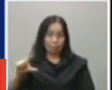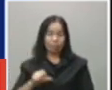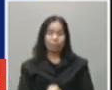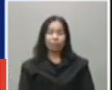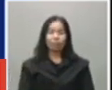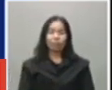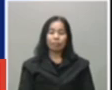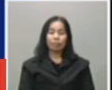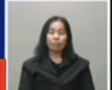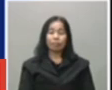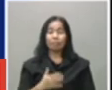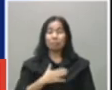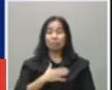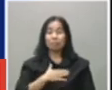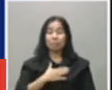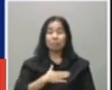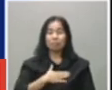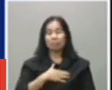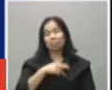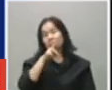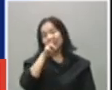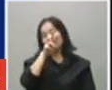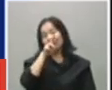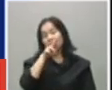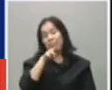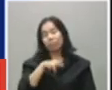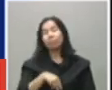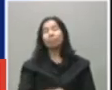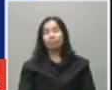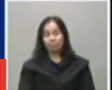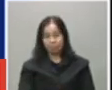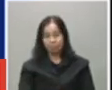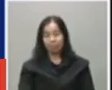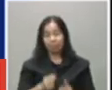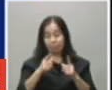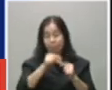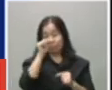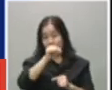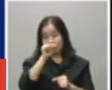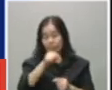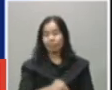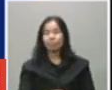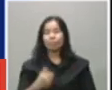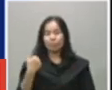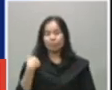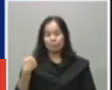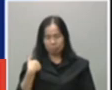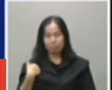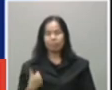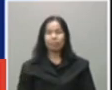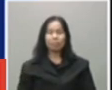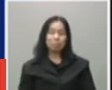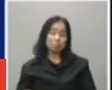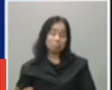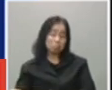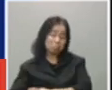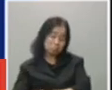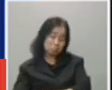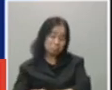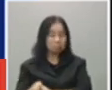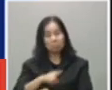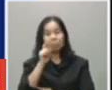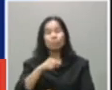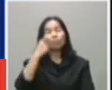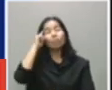สำหรับผมนะครับท่านประธานครับเรื่องแบบนี้เขามีเรียกใต้โต๊ะบนโต๊ะกันหรือเปล่าเนี่ยนะครับผ